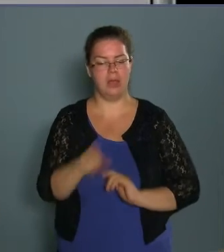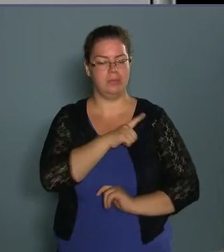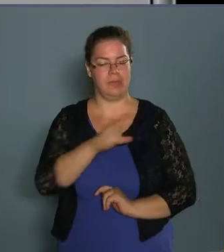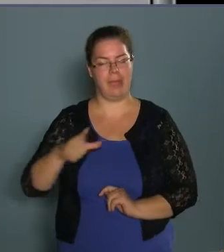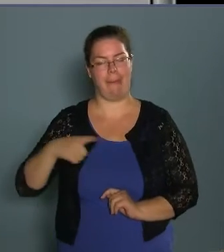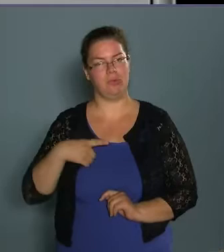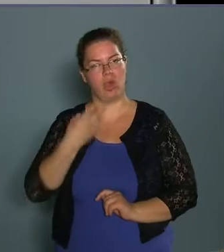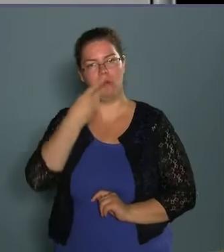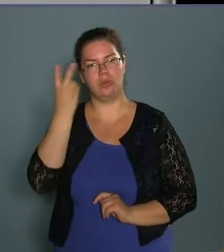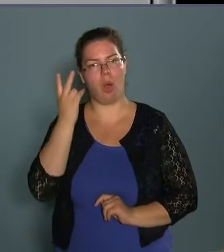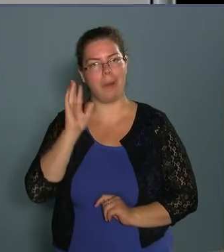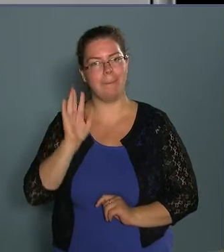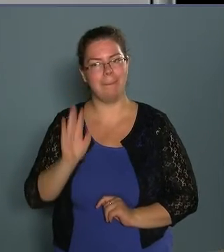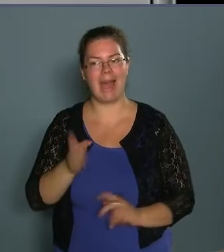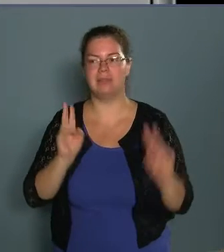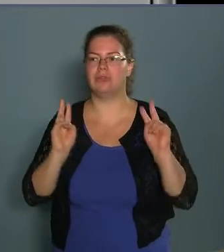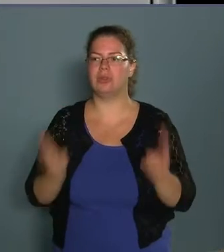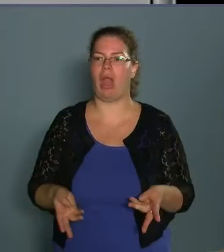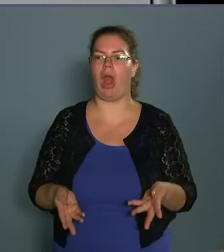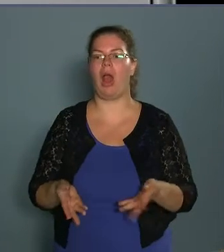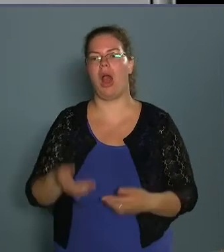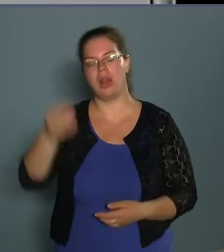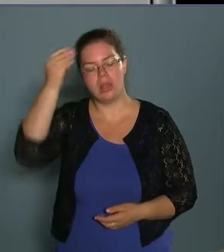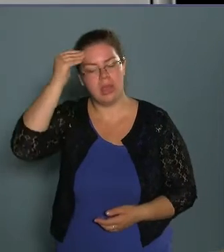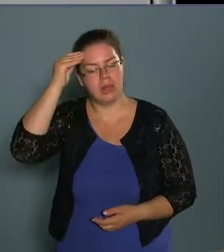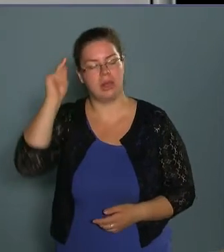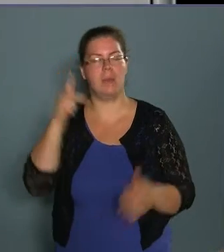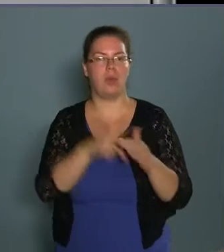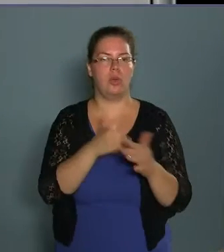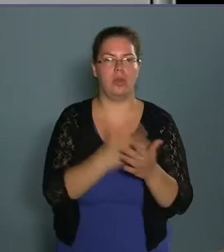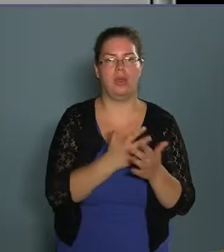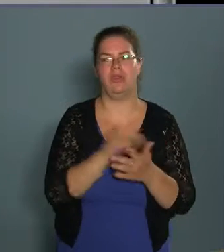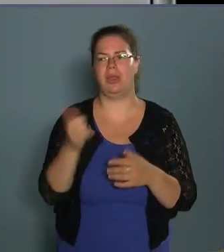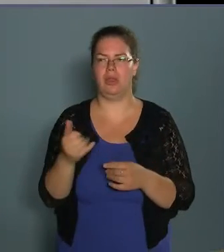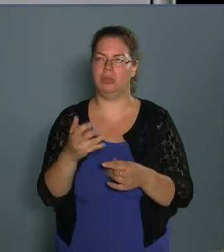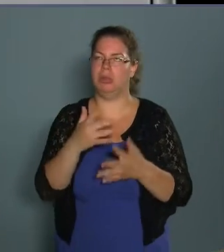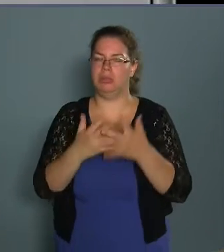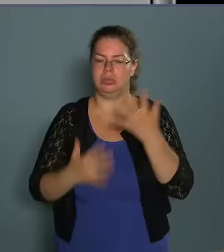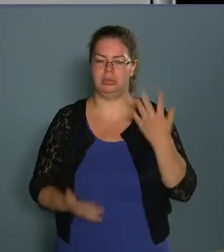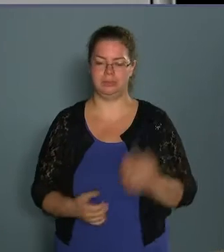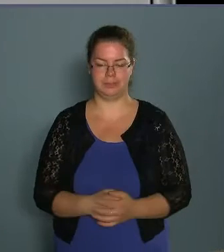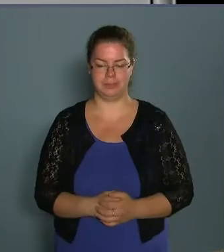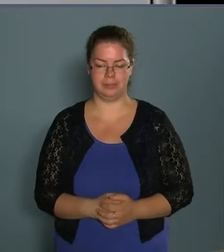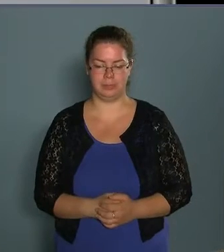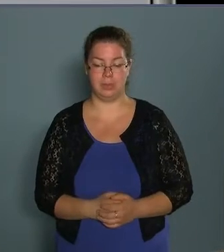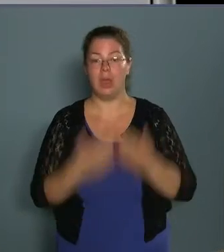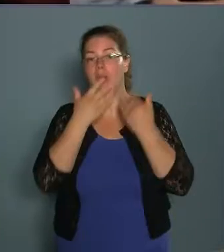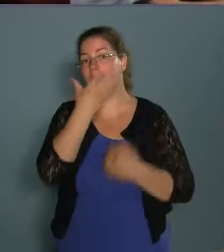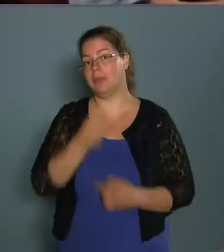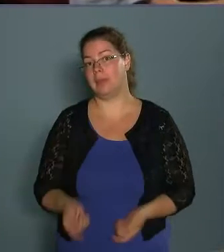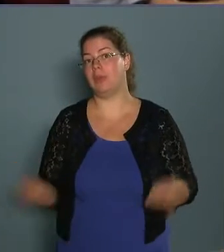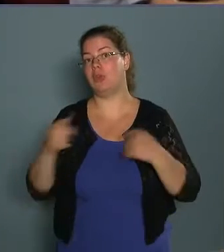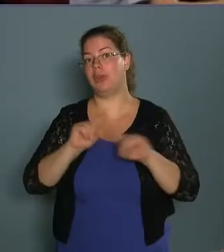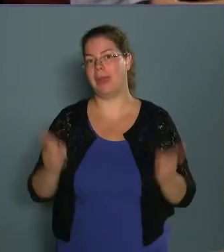nem csak a szakmát kell bizonyos értelemben érteni, hanem a közgazdasághoz, és akkor még hagyd ne soroljam tovább.